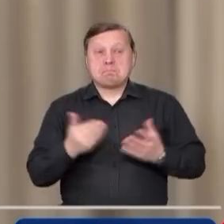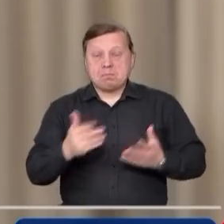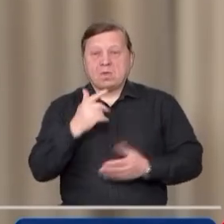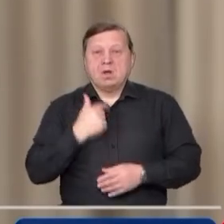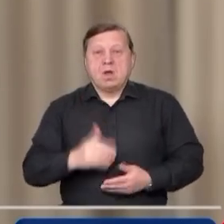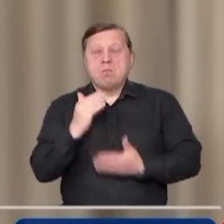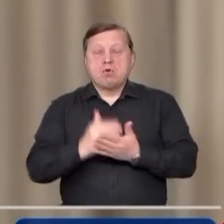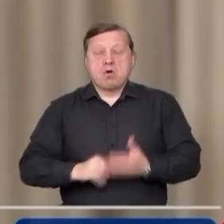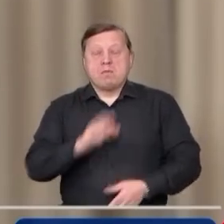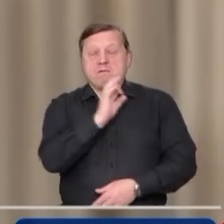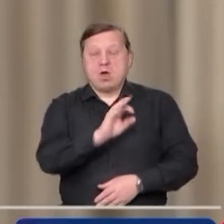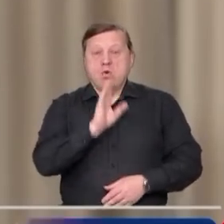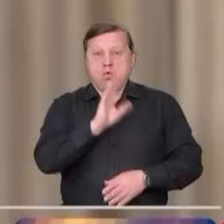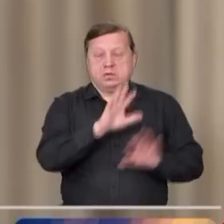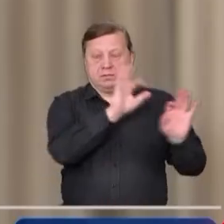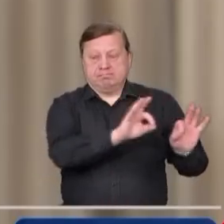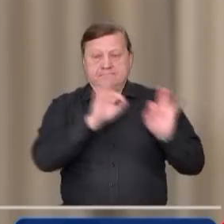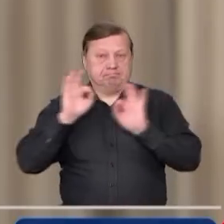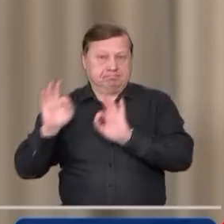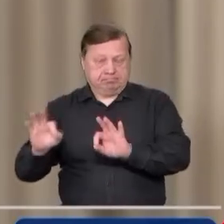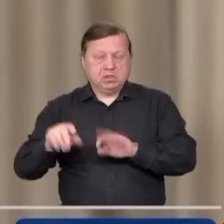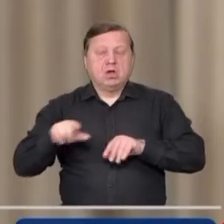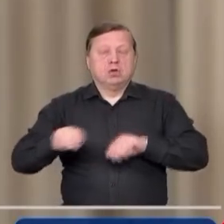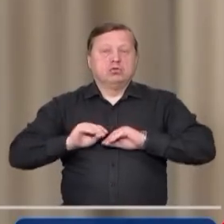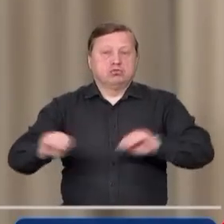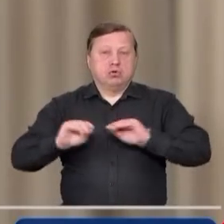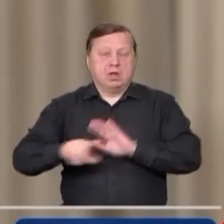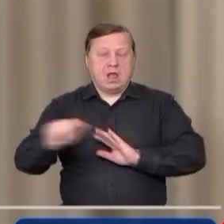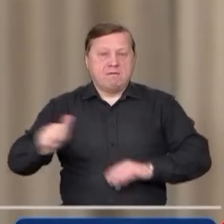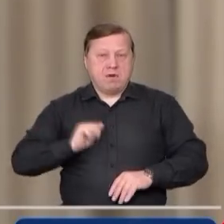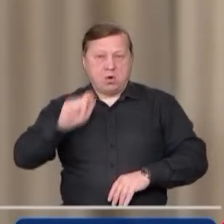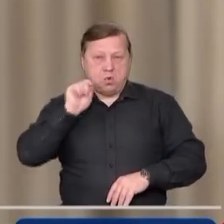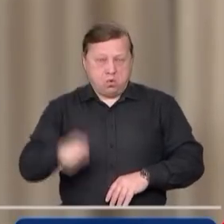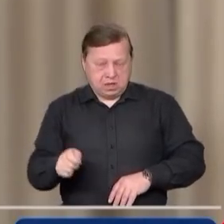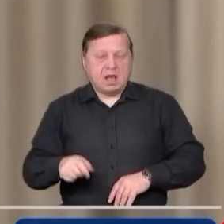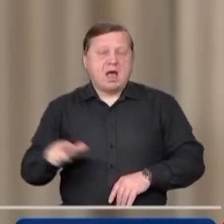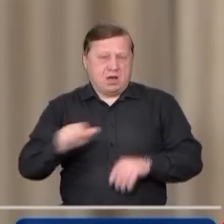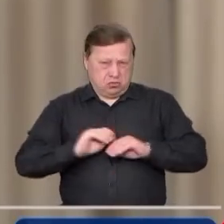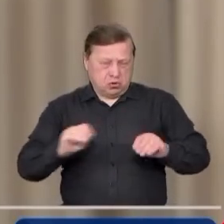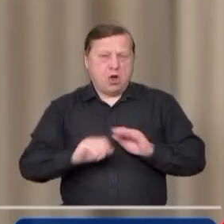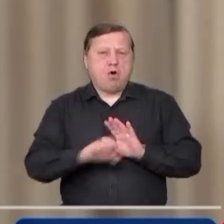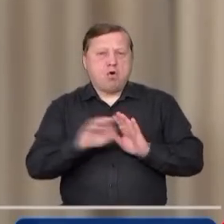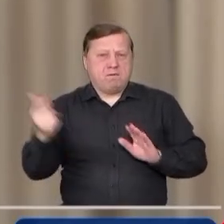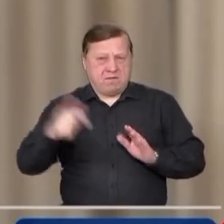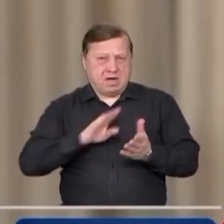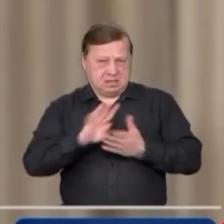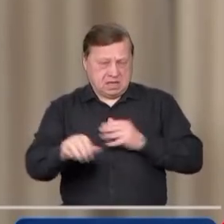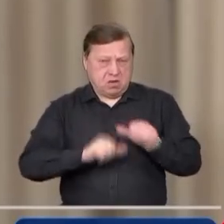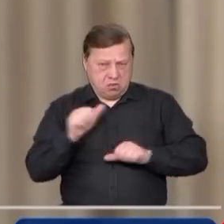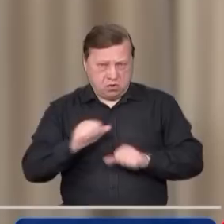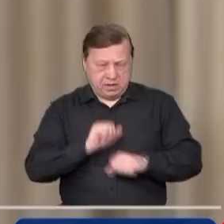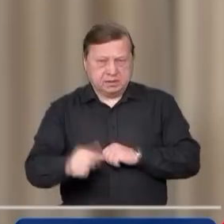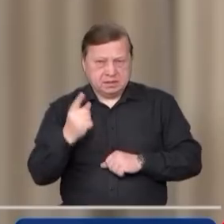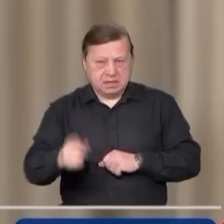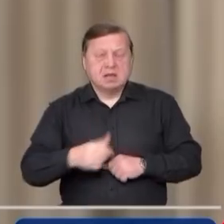programów amerykańskich szkolenia żołnierzy ukraińskich, które toczą się od 2014 roku. Dołączyły do tego liczne